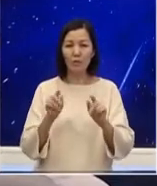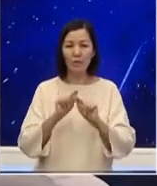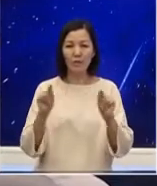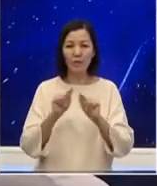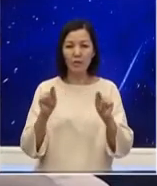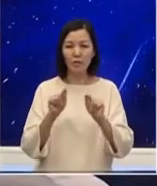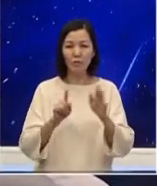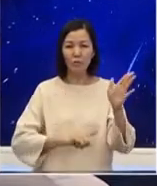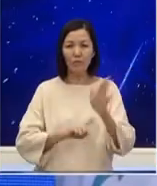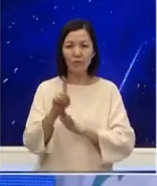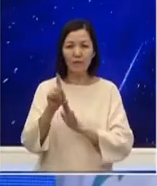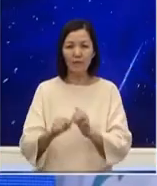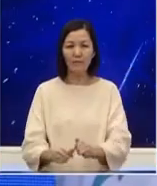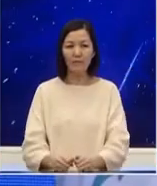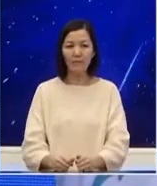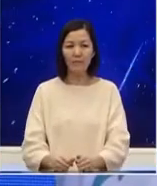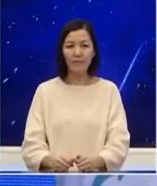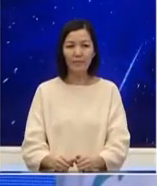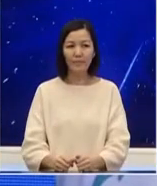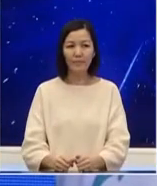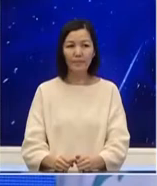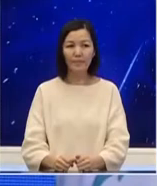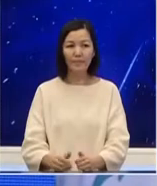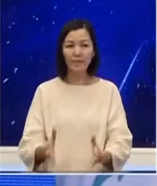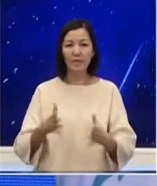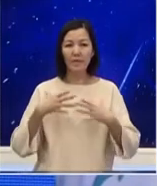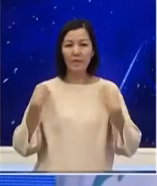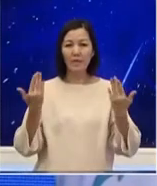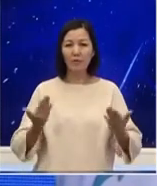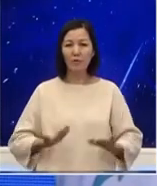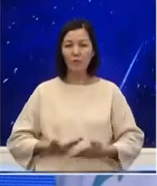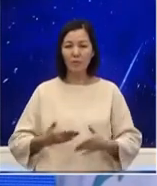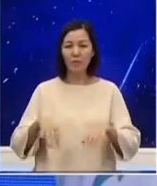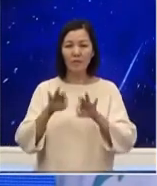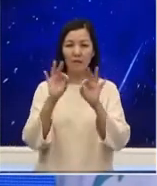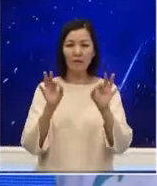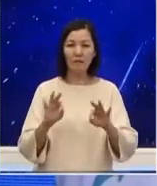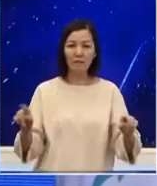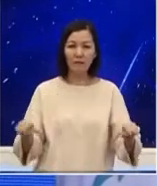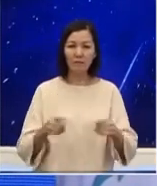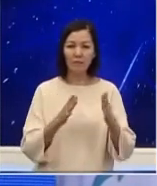насихаттауды қолға алыпты. Салауатты өмір салтын мемлекеттік саясаттың бір бағыты ретінде